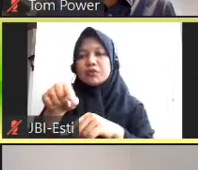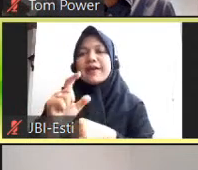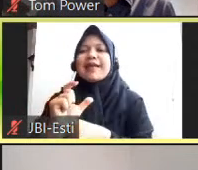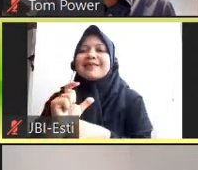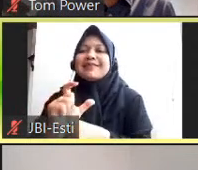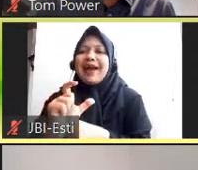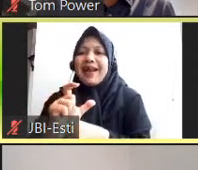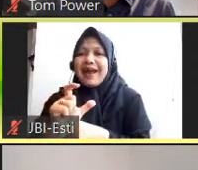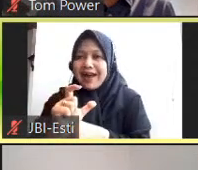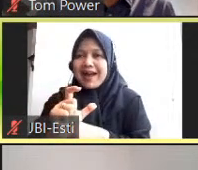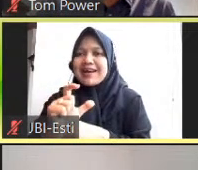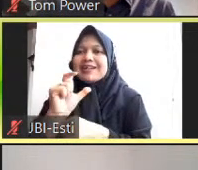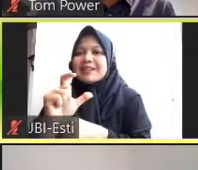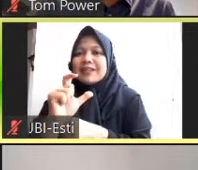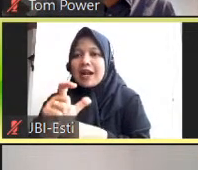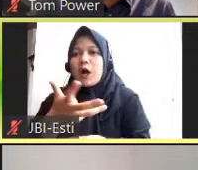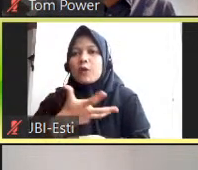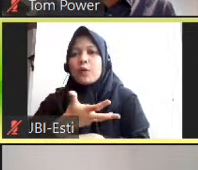bisa menyerang